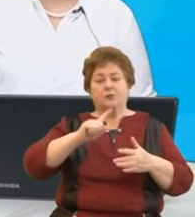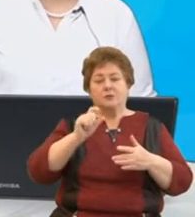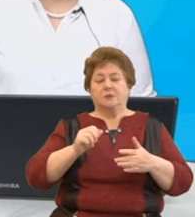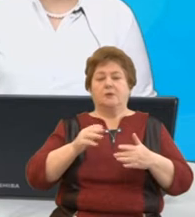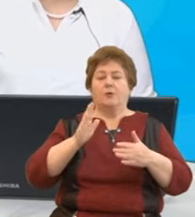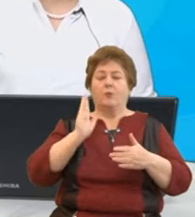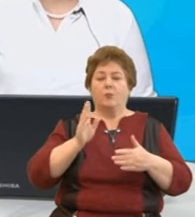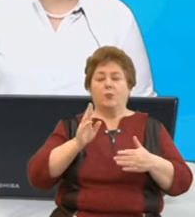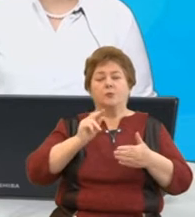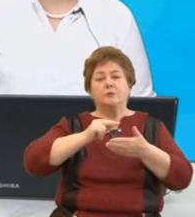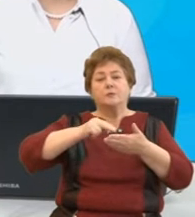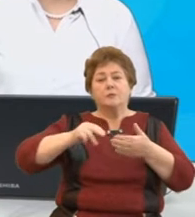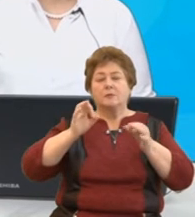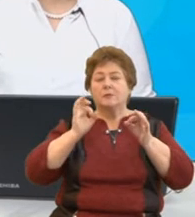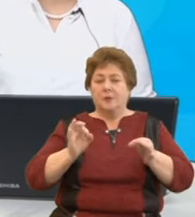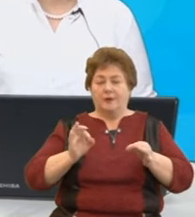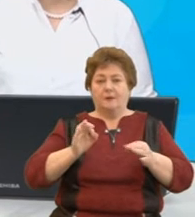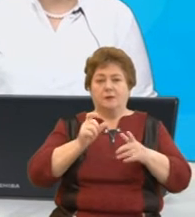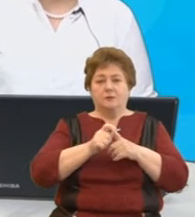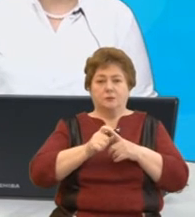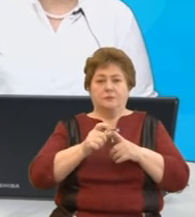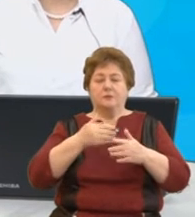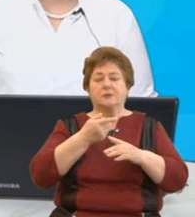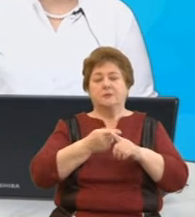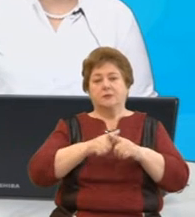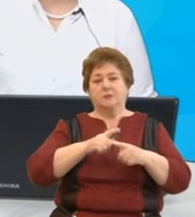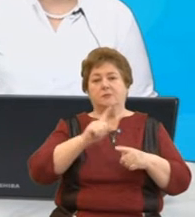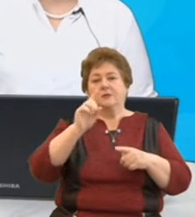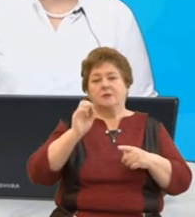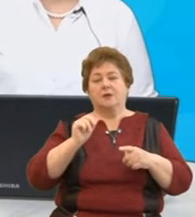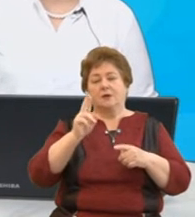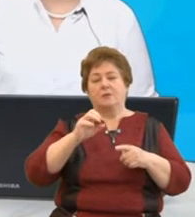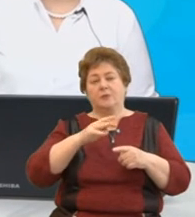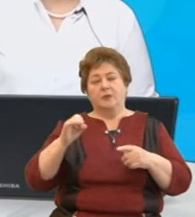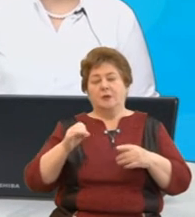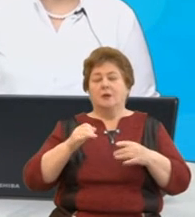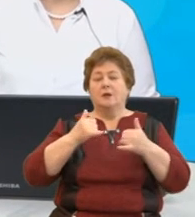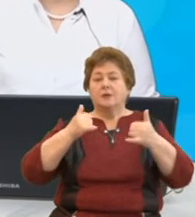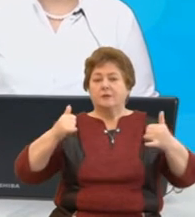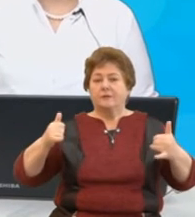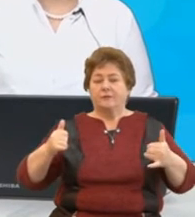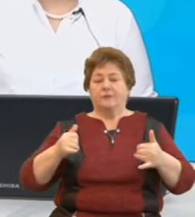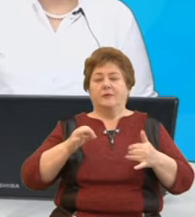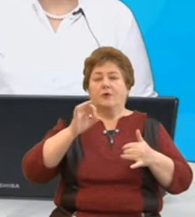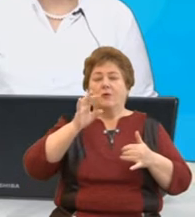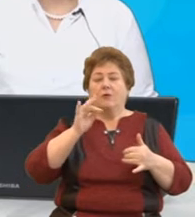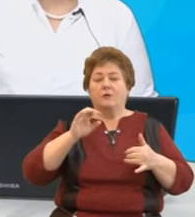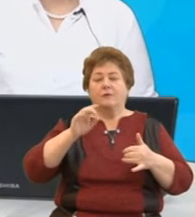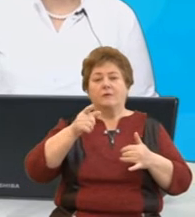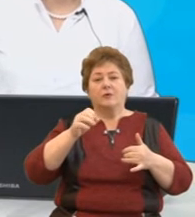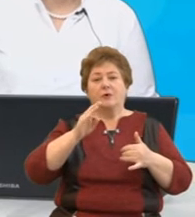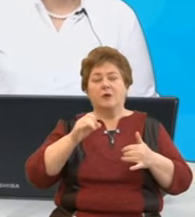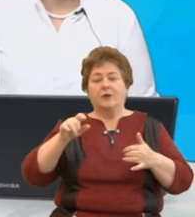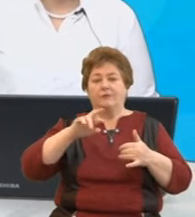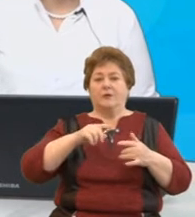отрабатываем правописание слов с данными знаками развиваем орфографическую